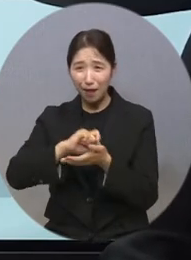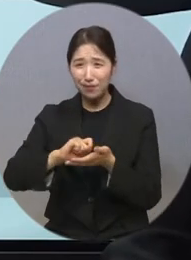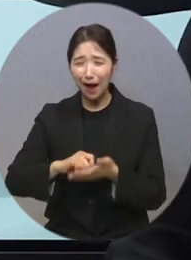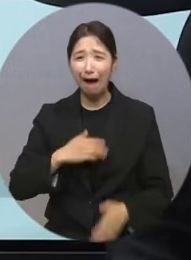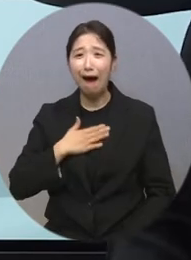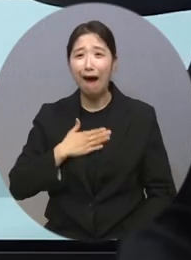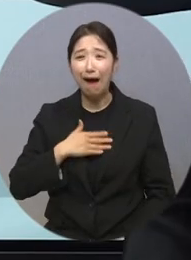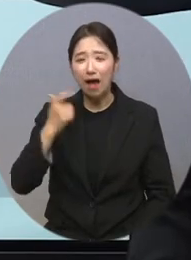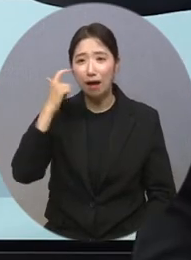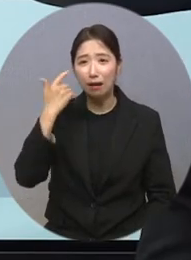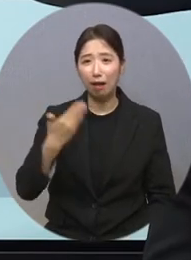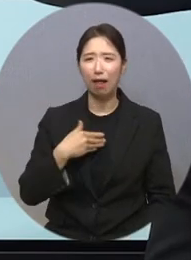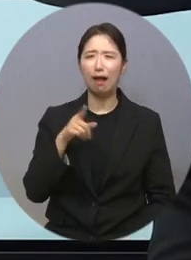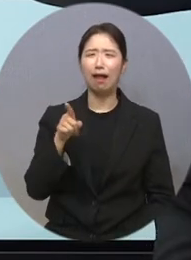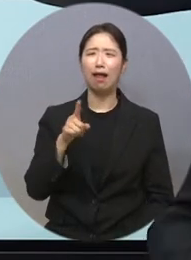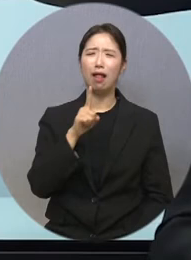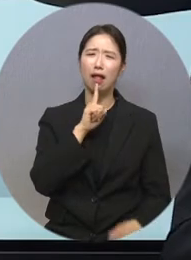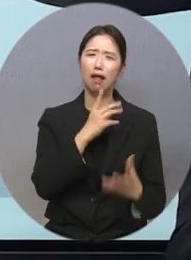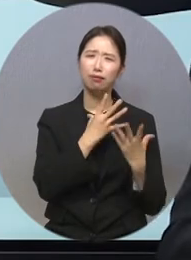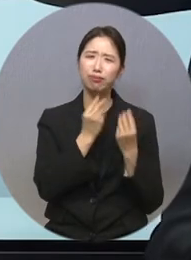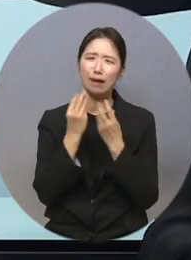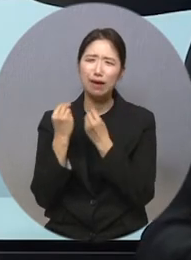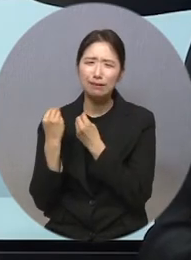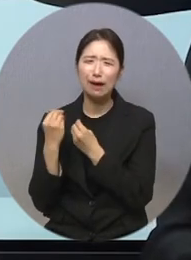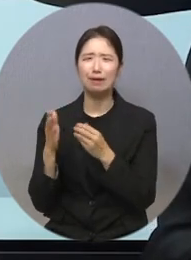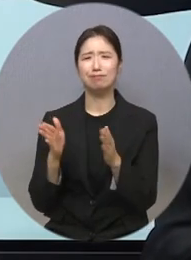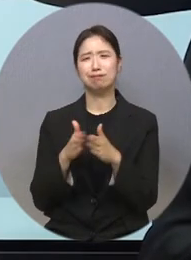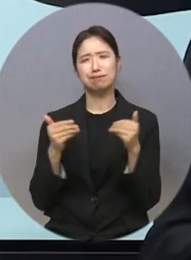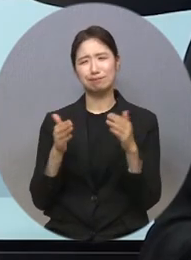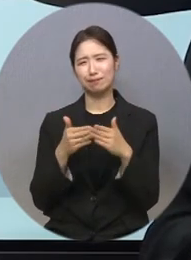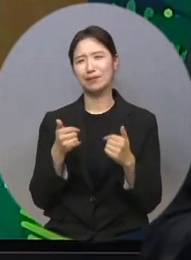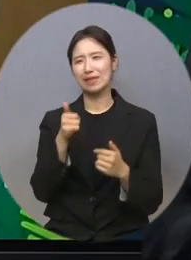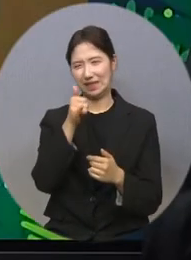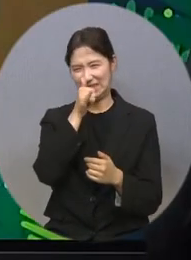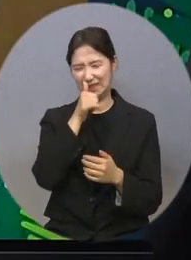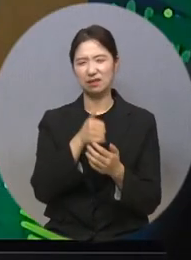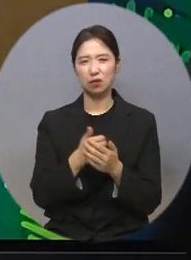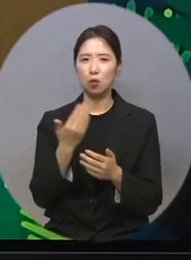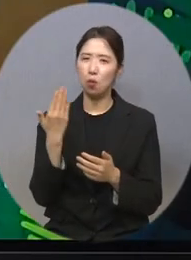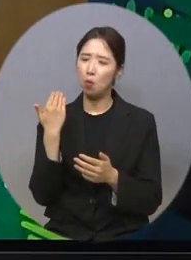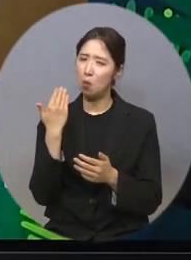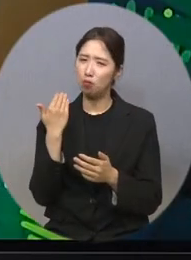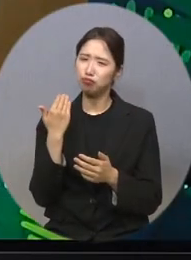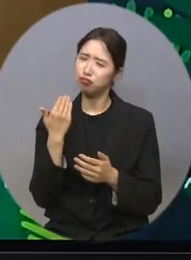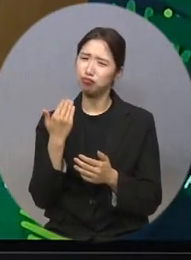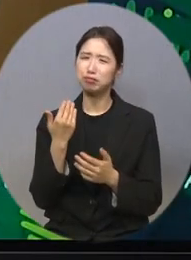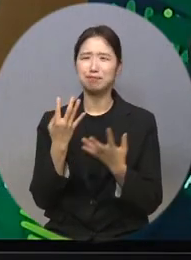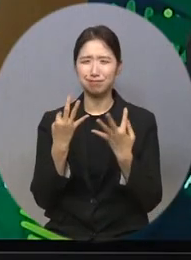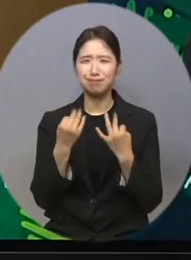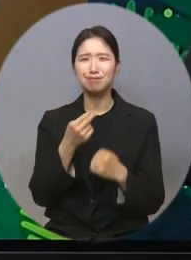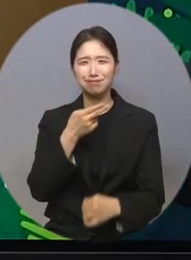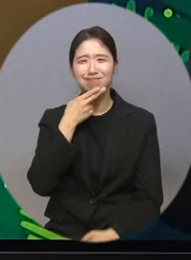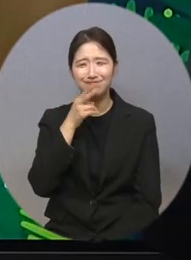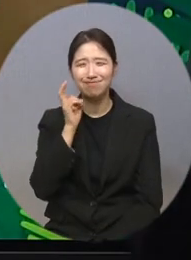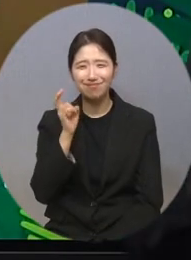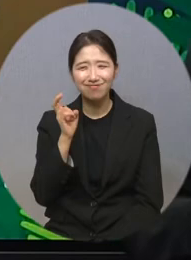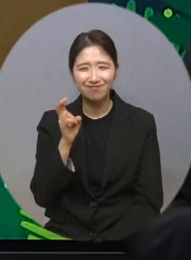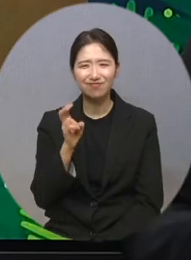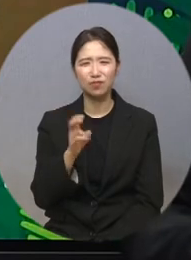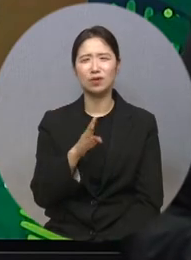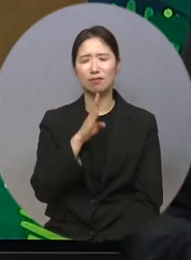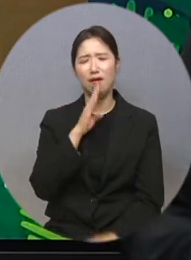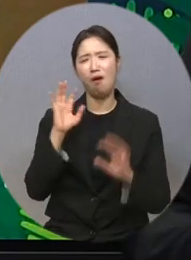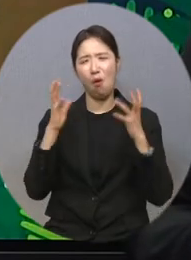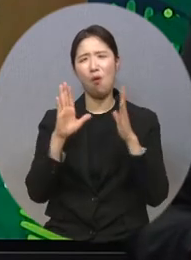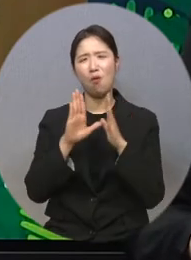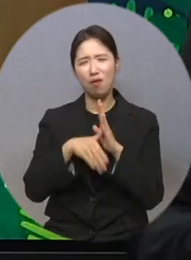너무 또 당연했던 시기도 있었다. 그런 생각이 듭니다. 요즘에도 그런 사람이 있을까 하는 생각이 들 정도로 그런 경험이 어릴